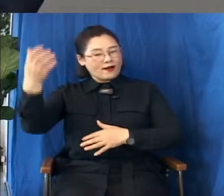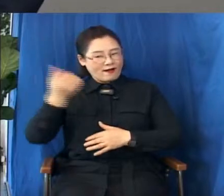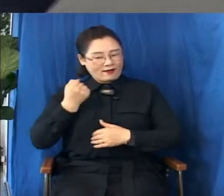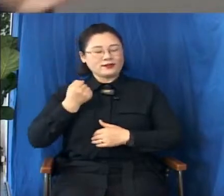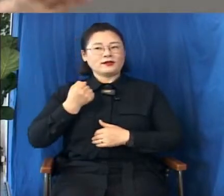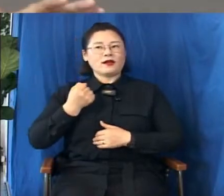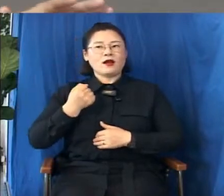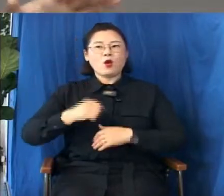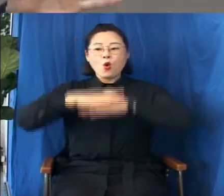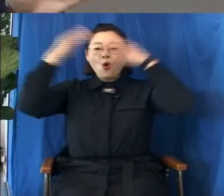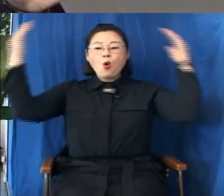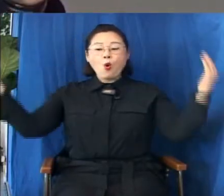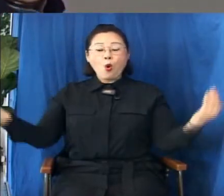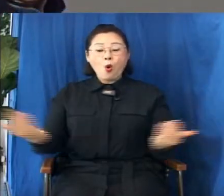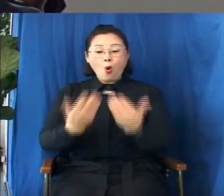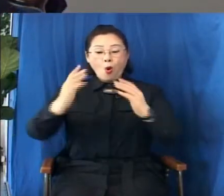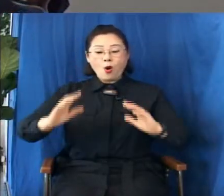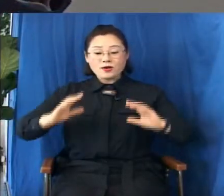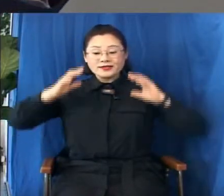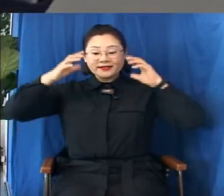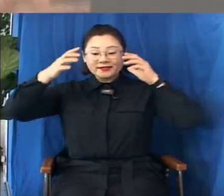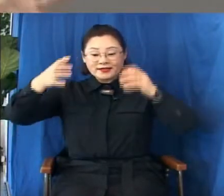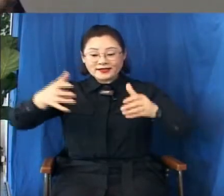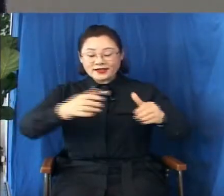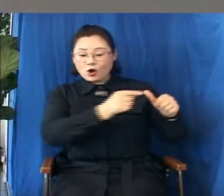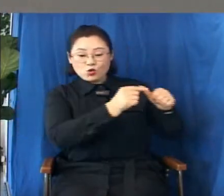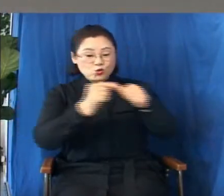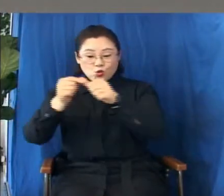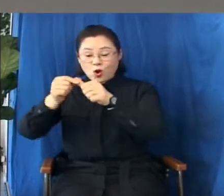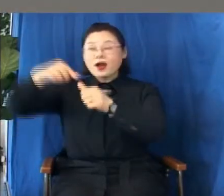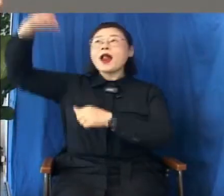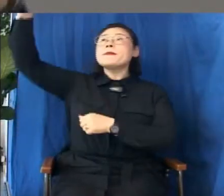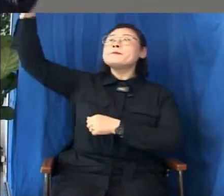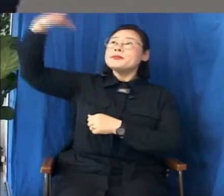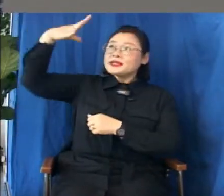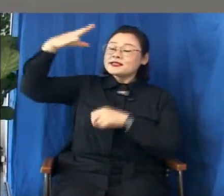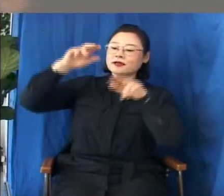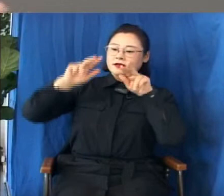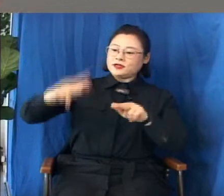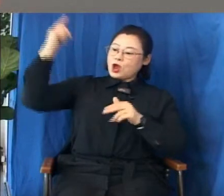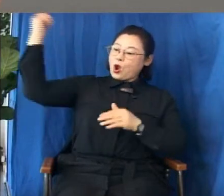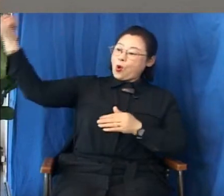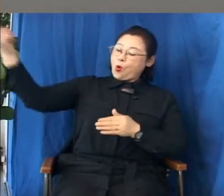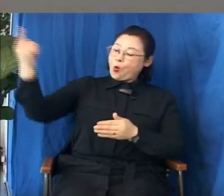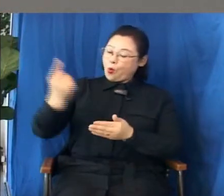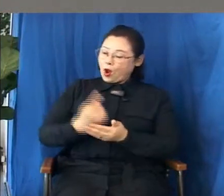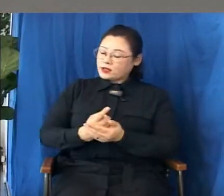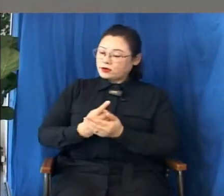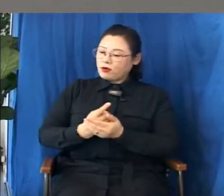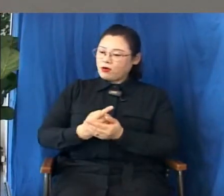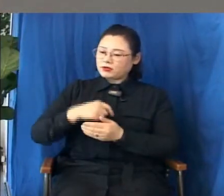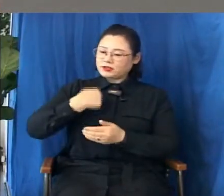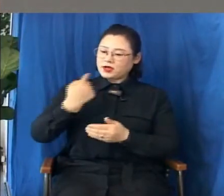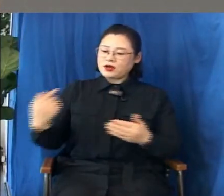비춰질 이 빛, 모든 백성을 구원할 그 빛이 이제는 임하고 자기 품 안에 있는 거야.